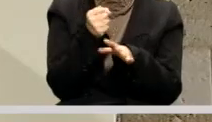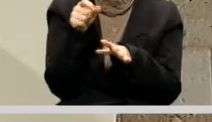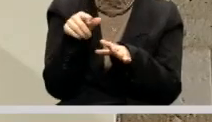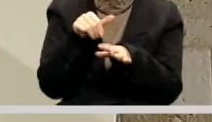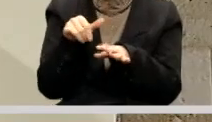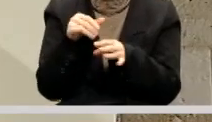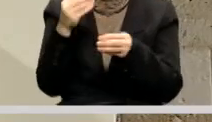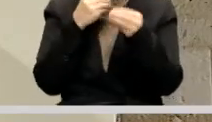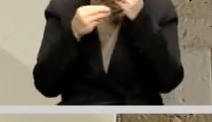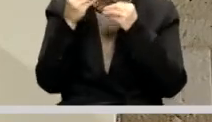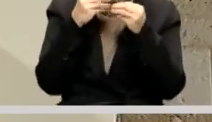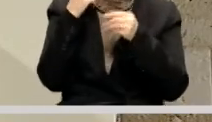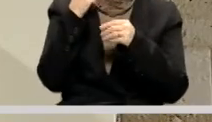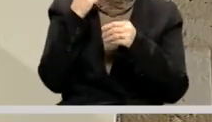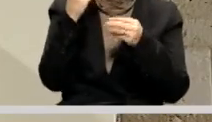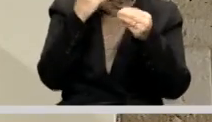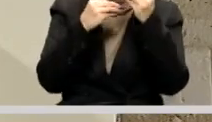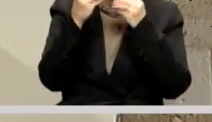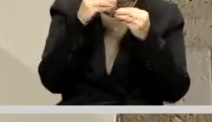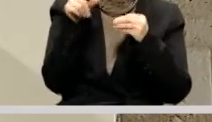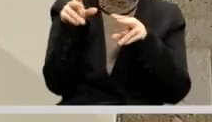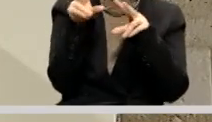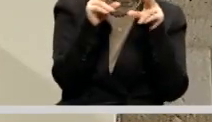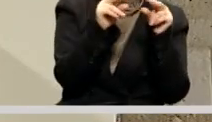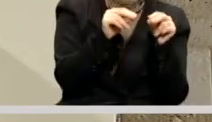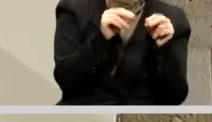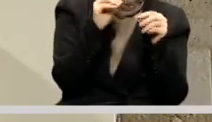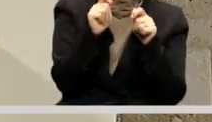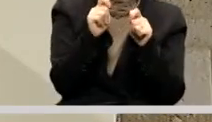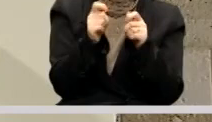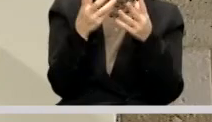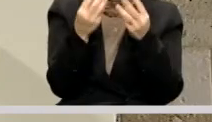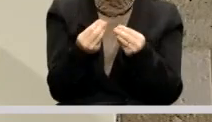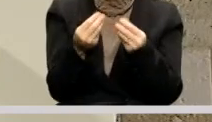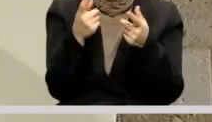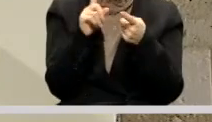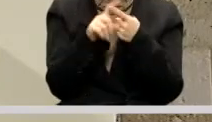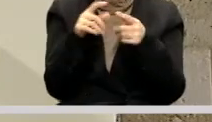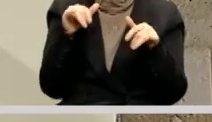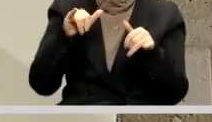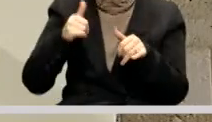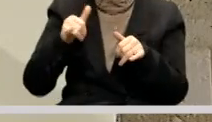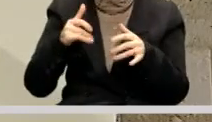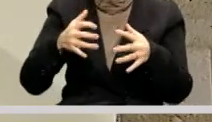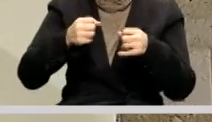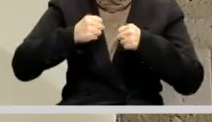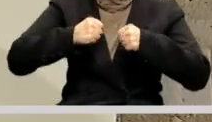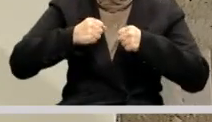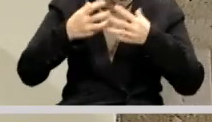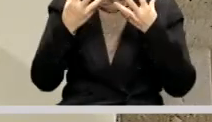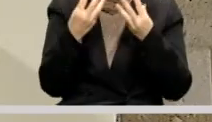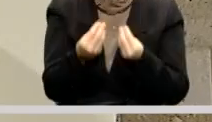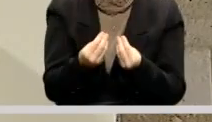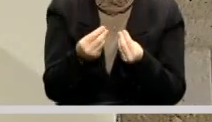karbonhidratlı gıdalar, yoğun şekerli gıdalar uykuya dalmayı tabii ki zorlaştırır. Artı bir de kilo aldırır tabii ki. Bununla beraber çayı